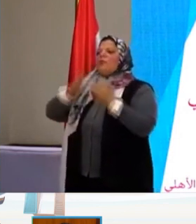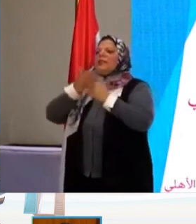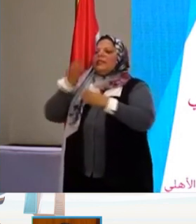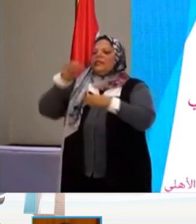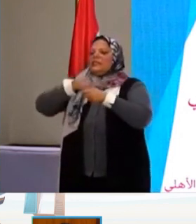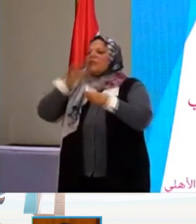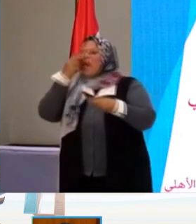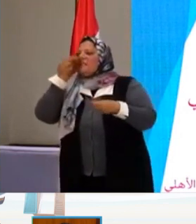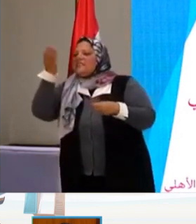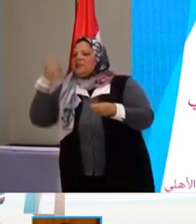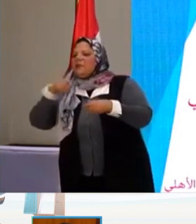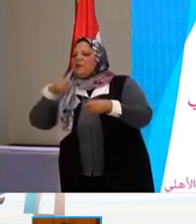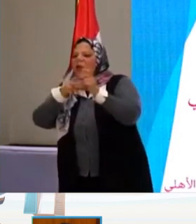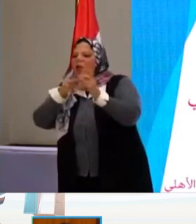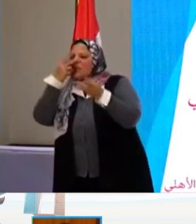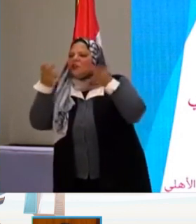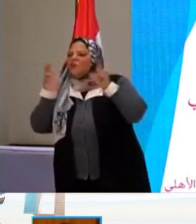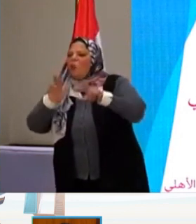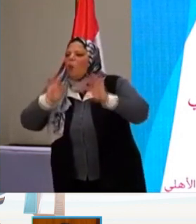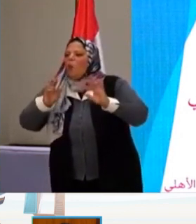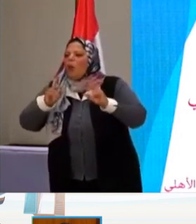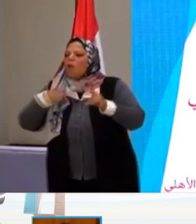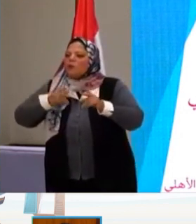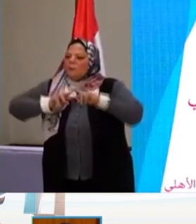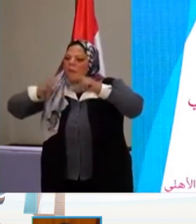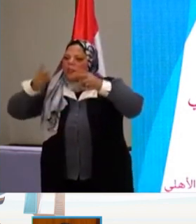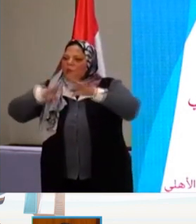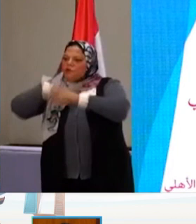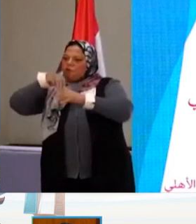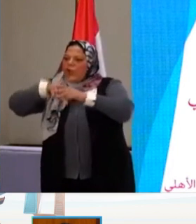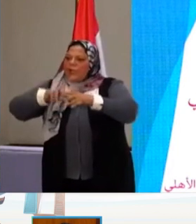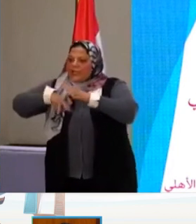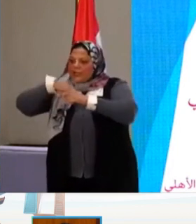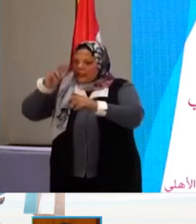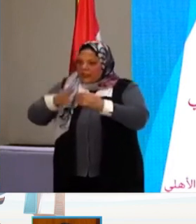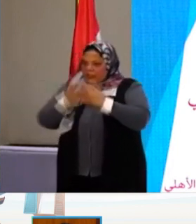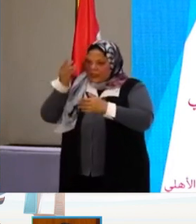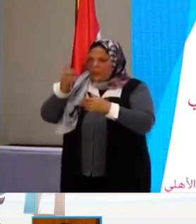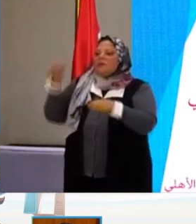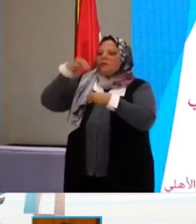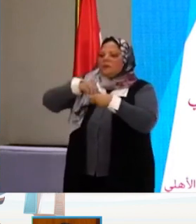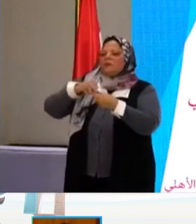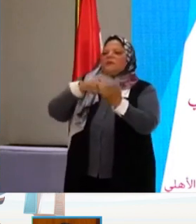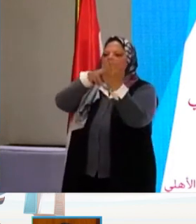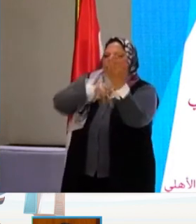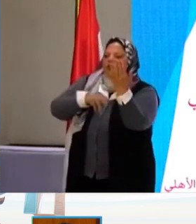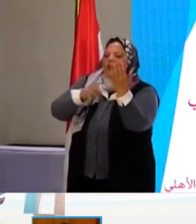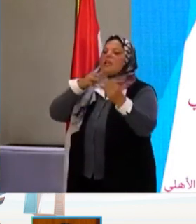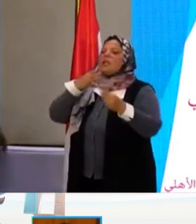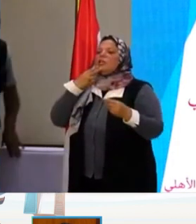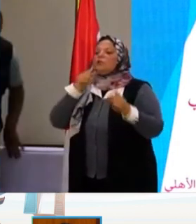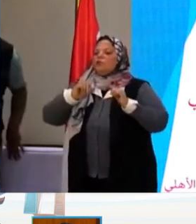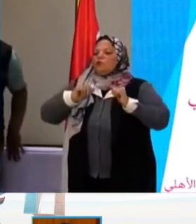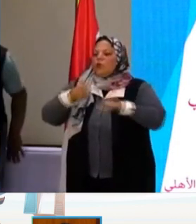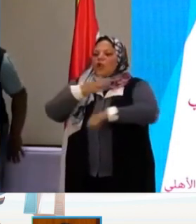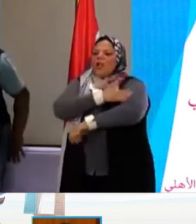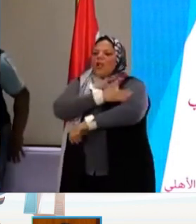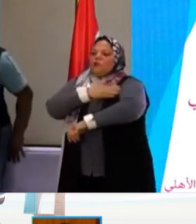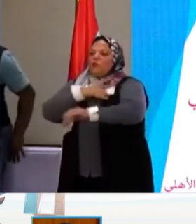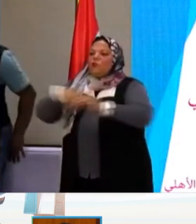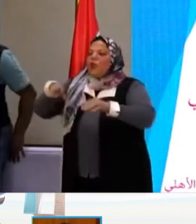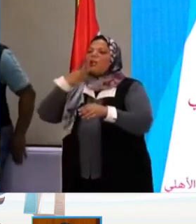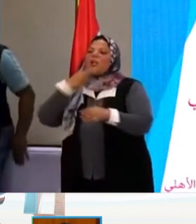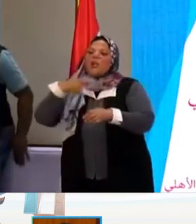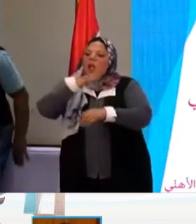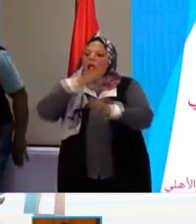للمؤسسات المجتمع المدني باعتبار ان هي شريك رئيسي للدوله، ونحن كلنا بنشهد العديد من المبادرات اللي بتطلقها